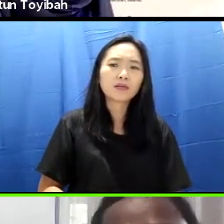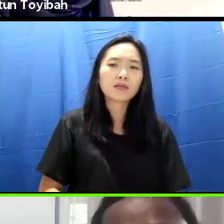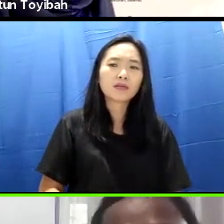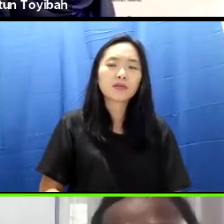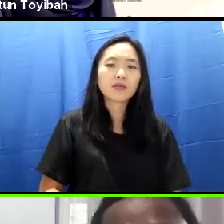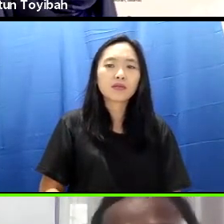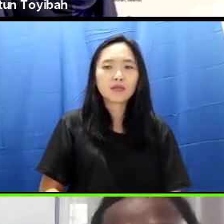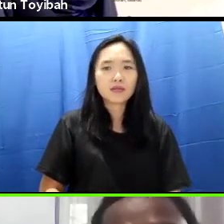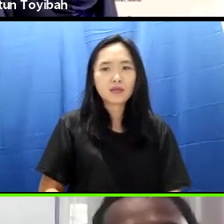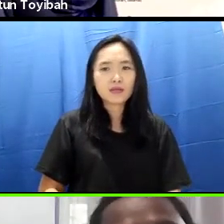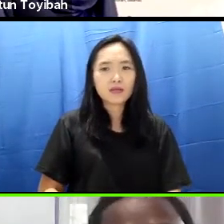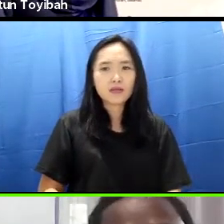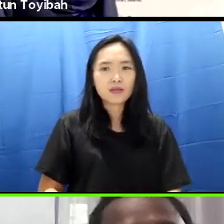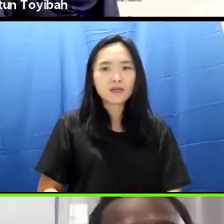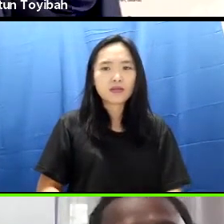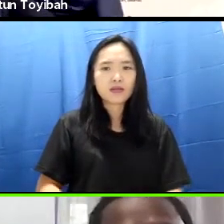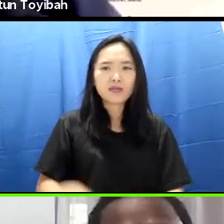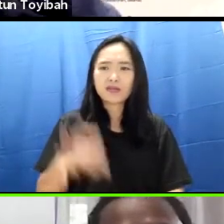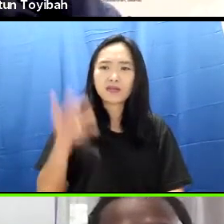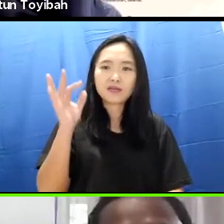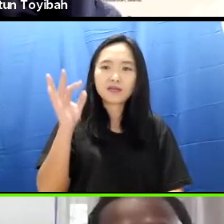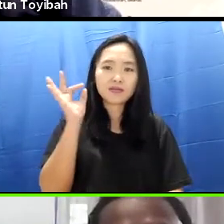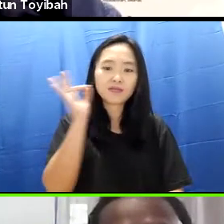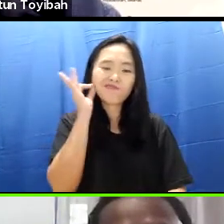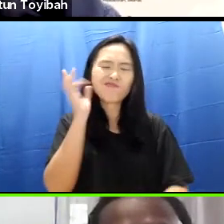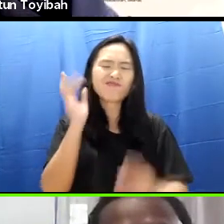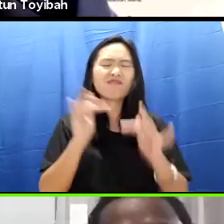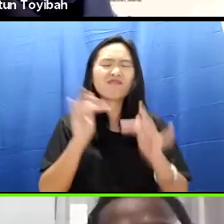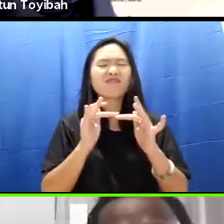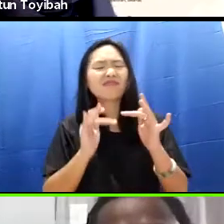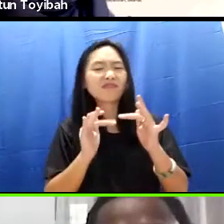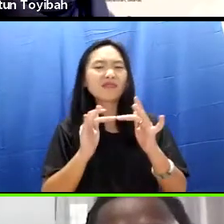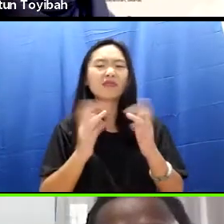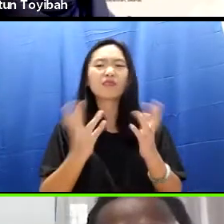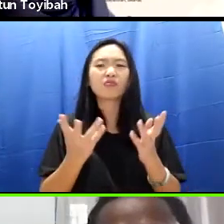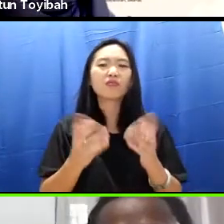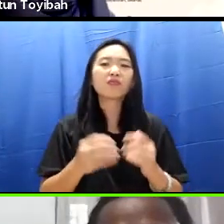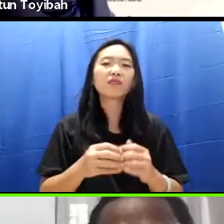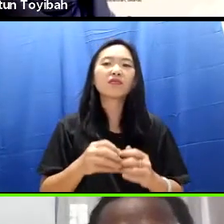kontak pengaruh media ya, misalnya itu juga